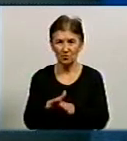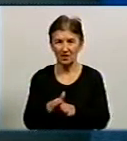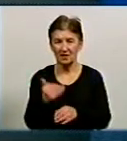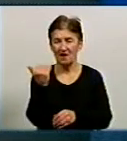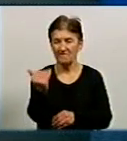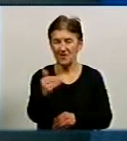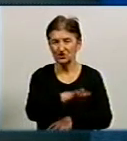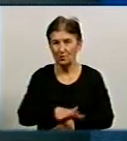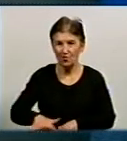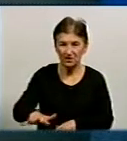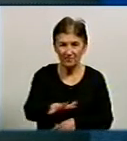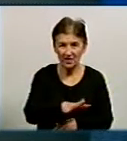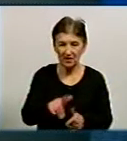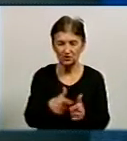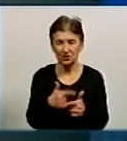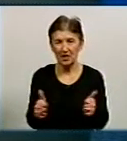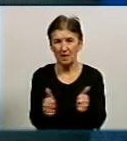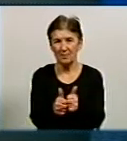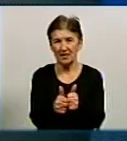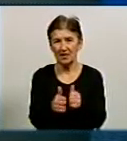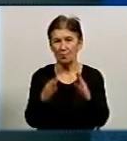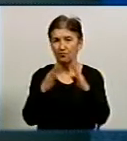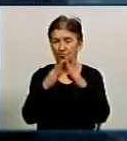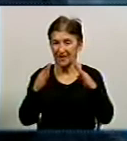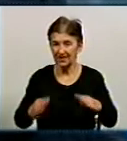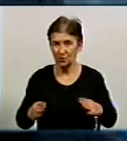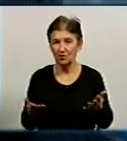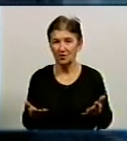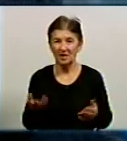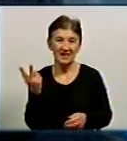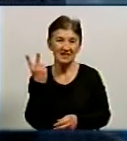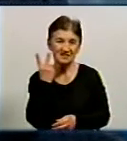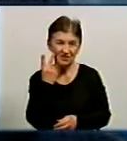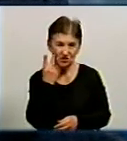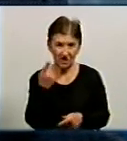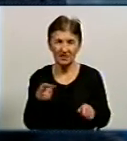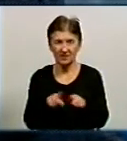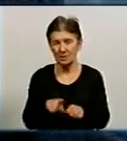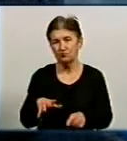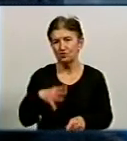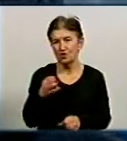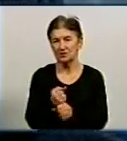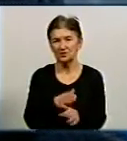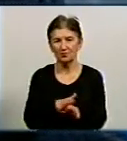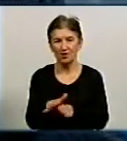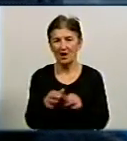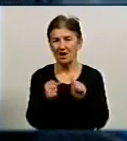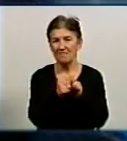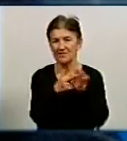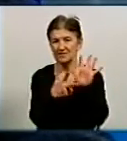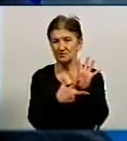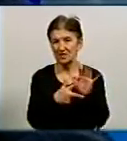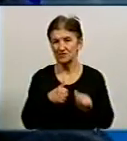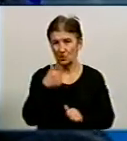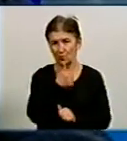там, чи біля будинку. От. Тому, звичайно, це було зроблено. У 2018 році